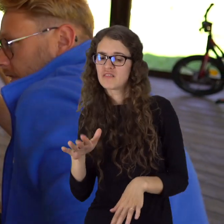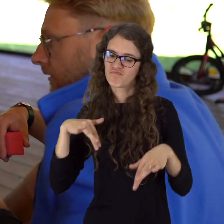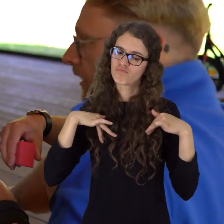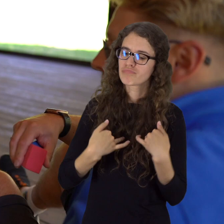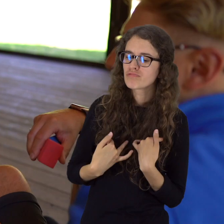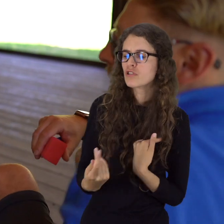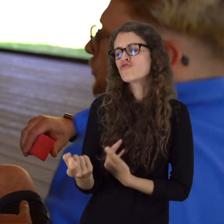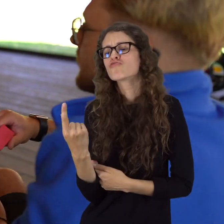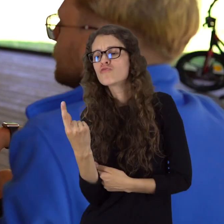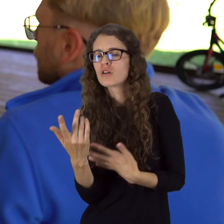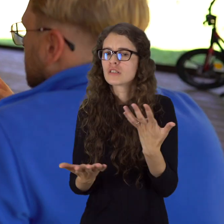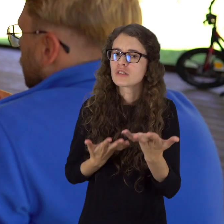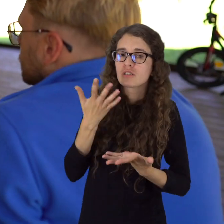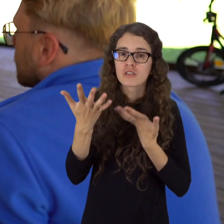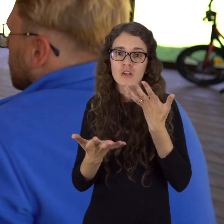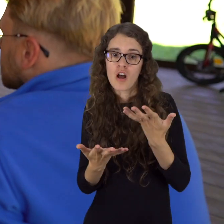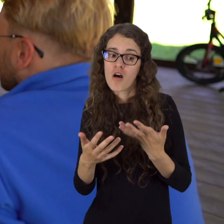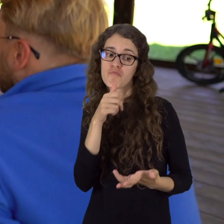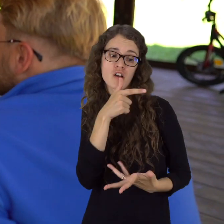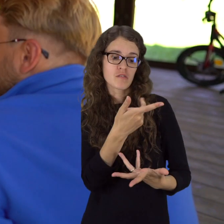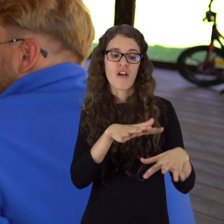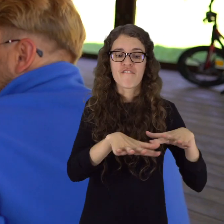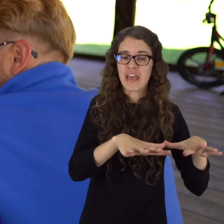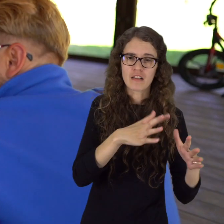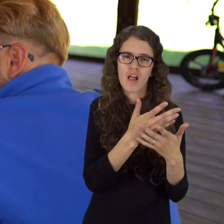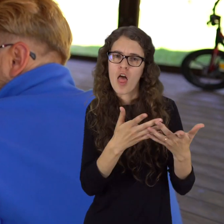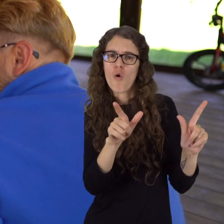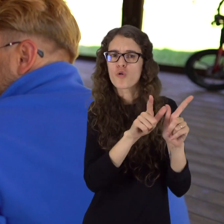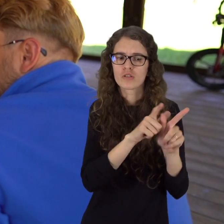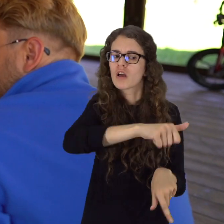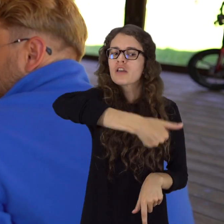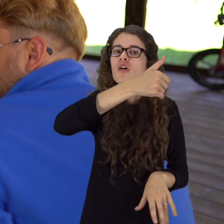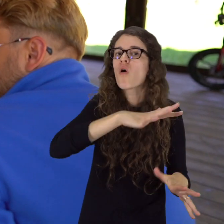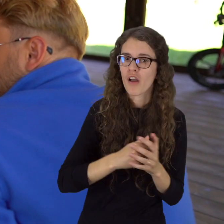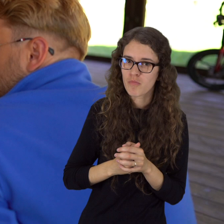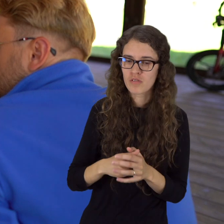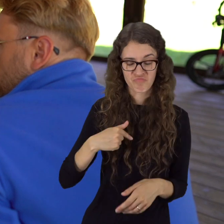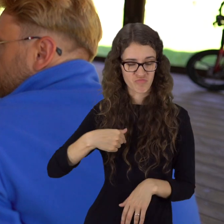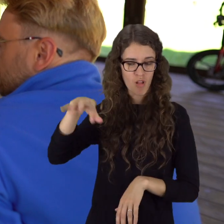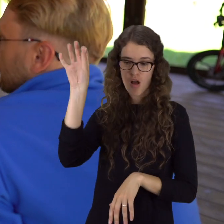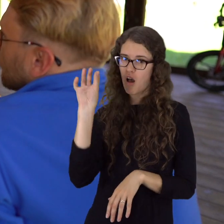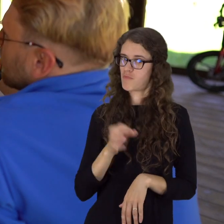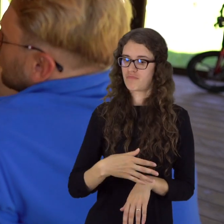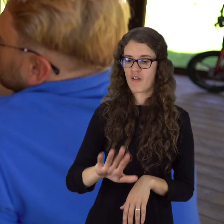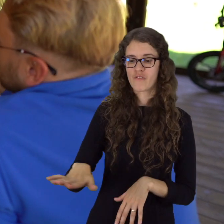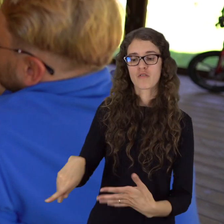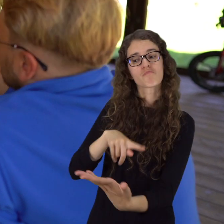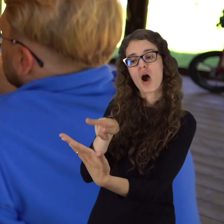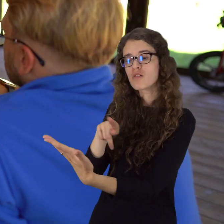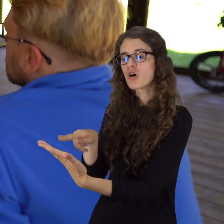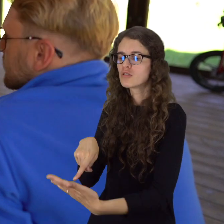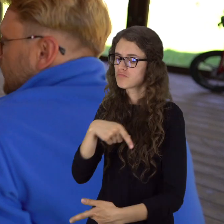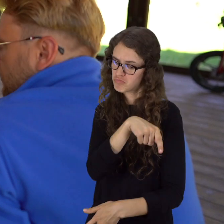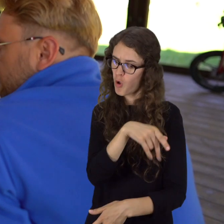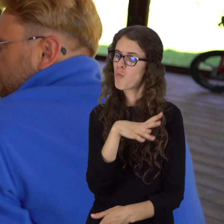nuliūdau, kas galėjo būti geriau. Labai dažnai savo vaikų, būtent mokinių klausiu, kas galėjo būti geriau